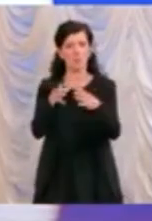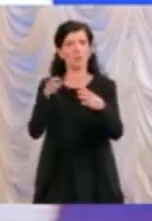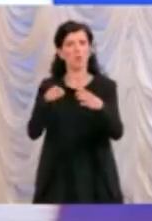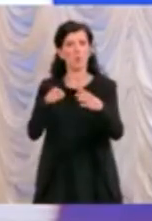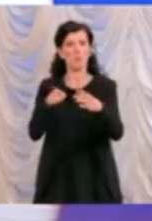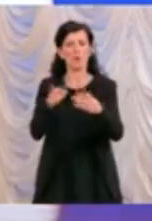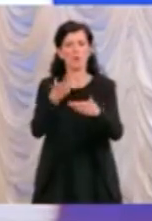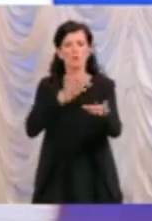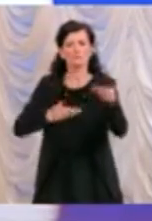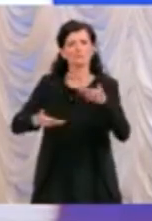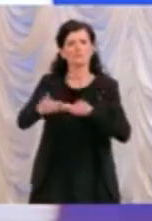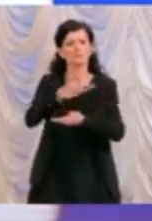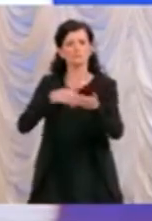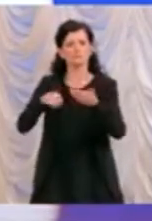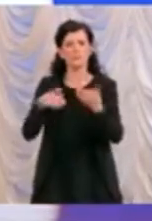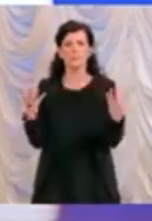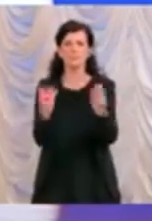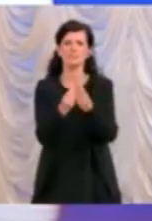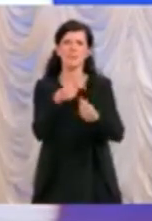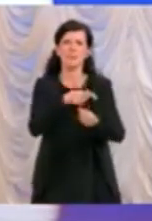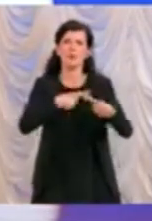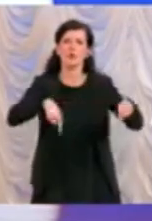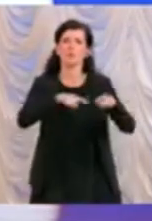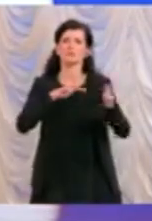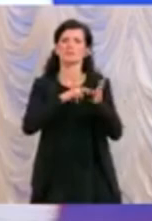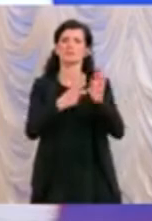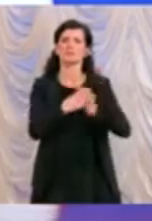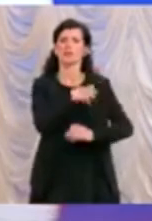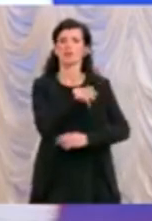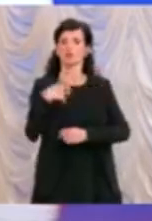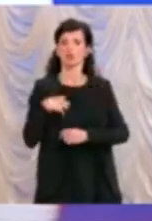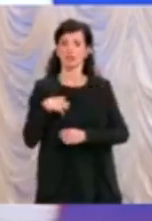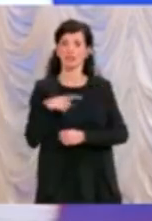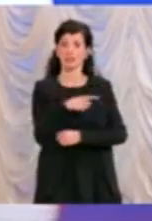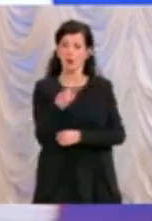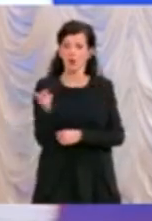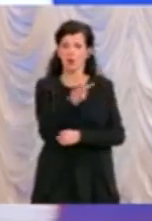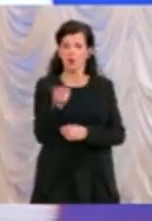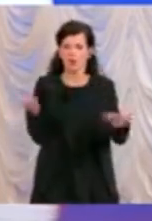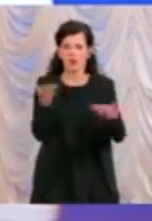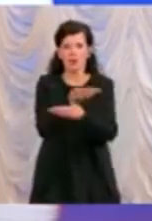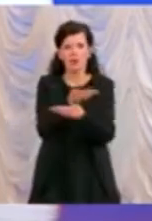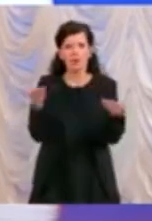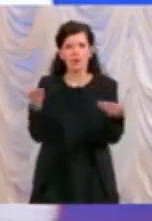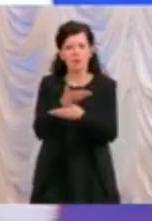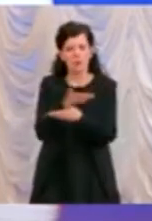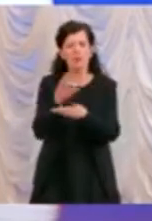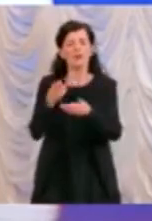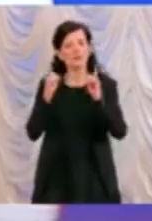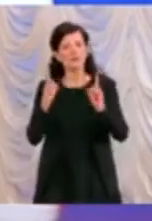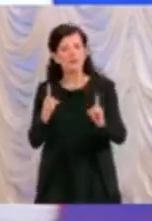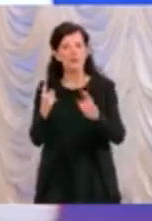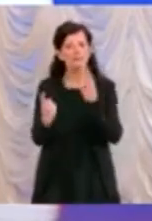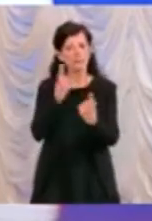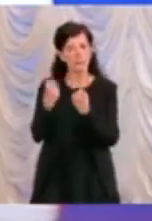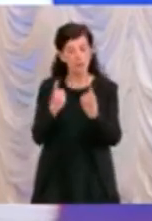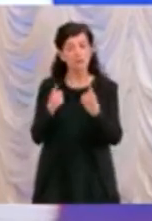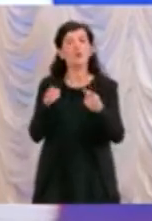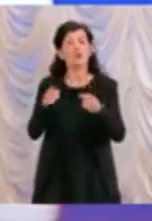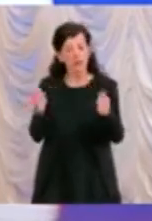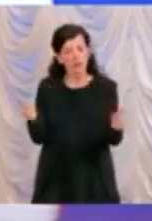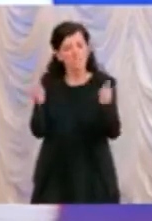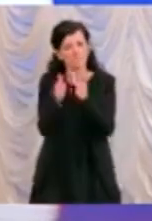dialogherà con il comitato tecnico scientifico quindi dialogheranno interloquiranno ea seconda dei casi si affiancheranno